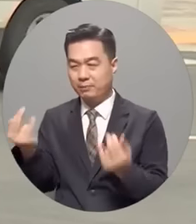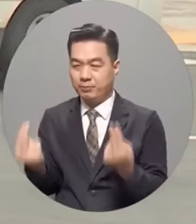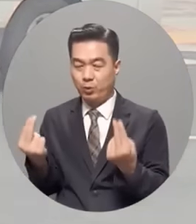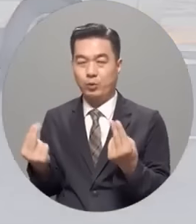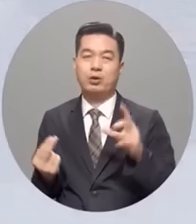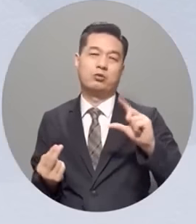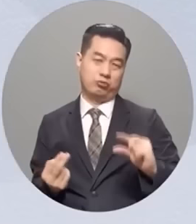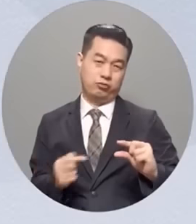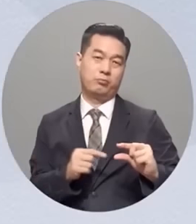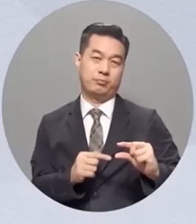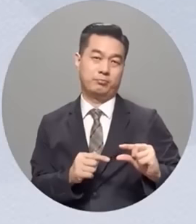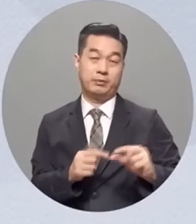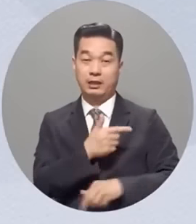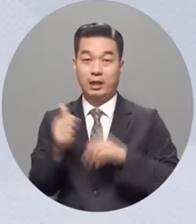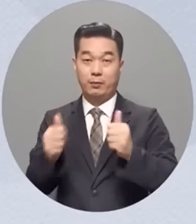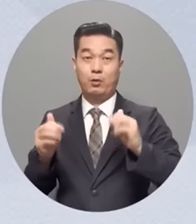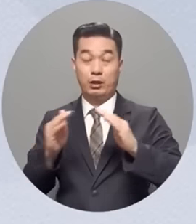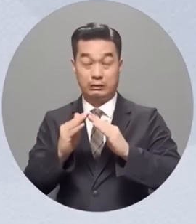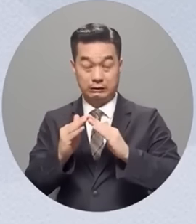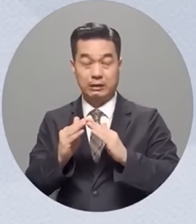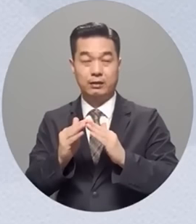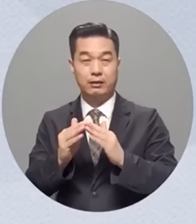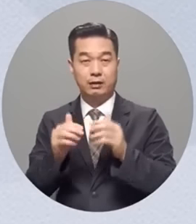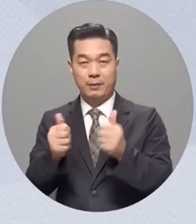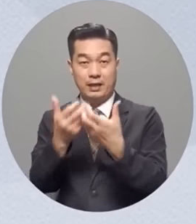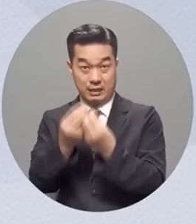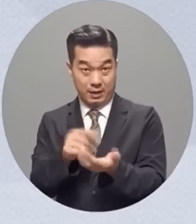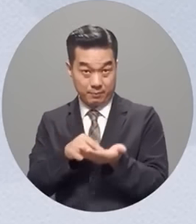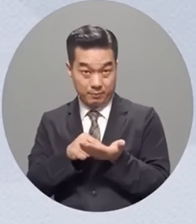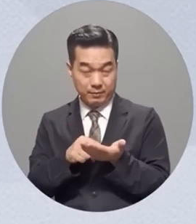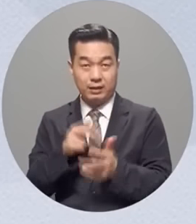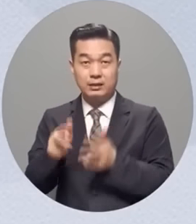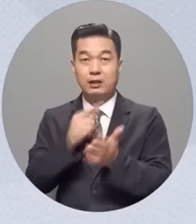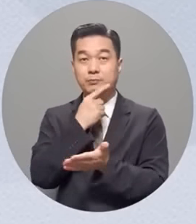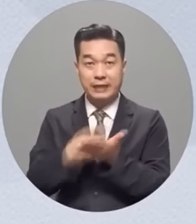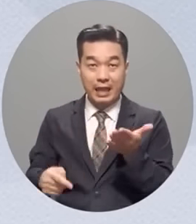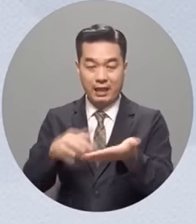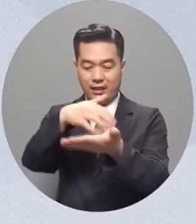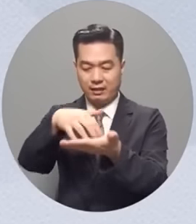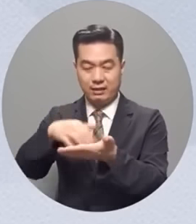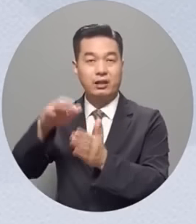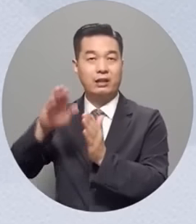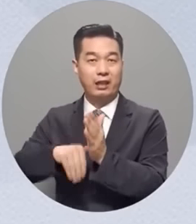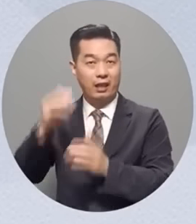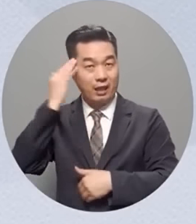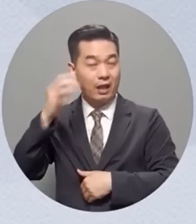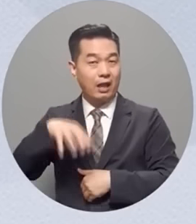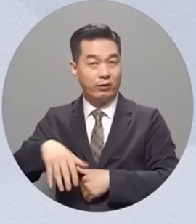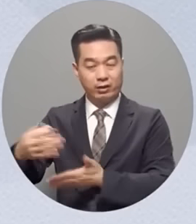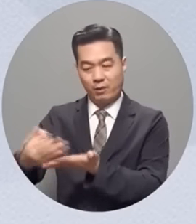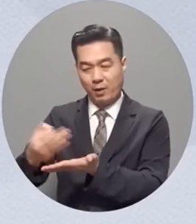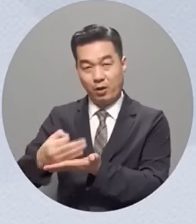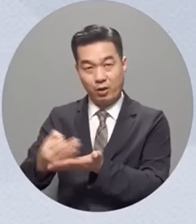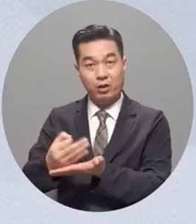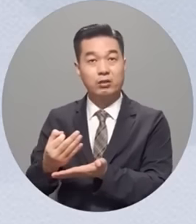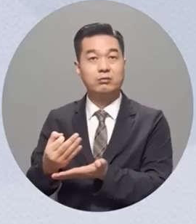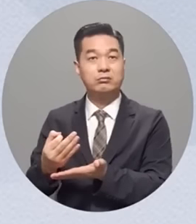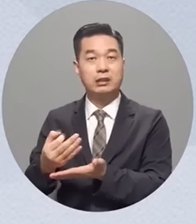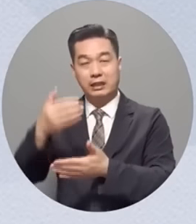적습니다 대법원 판례에 따라 산재 사망으로 인한 배상금을 산정할 때 한국에서 벌어들이는 소득은